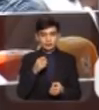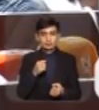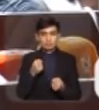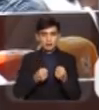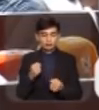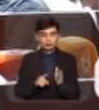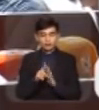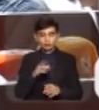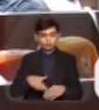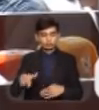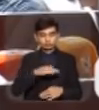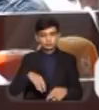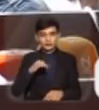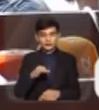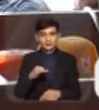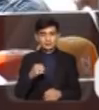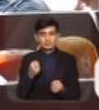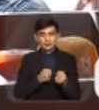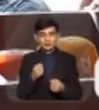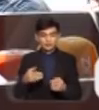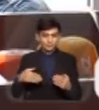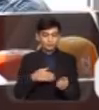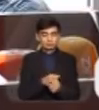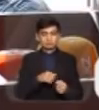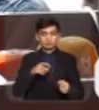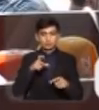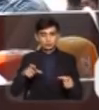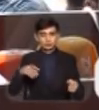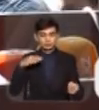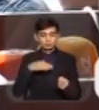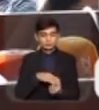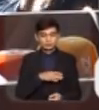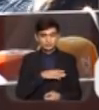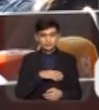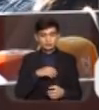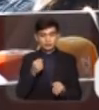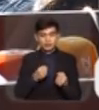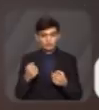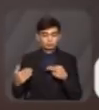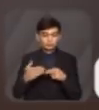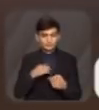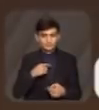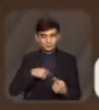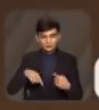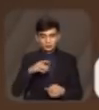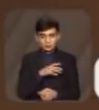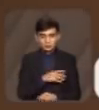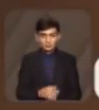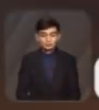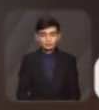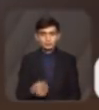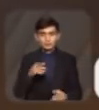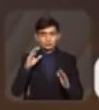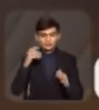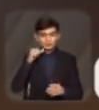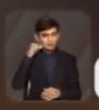маневры, и один из маневров, получается, во время одного из маневров нас машина сбила. Инцидент произошел